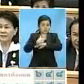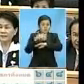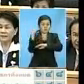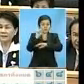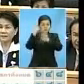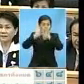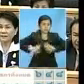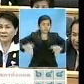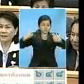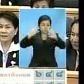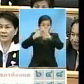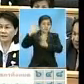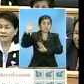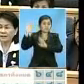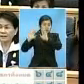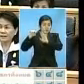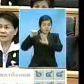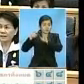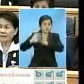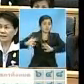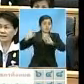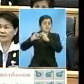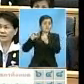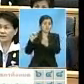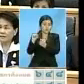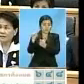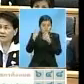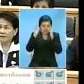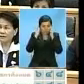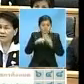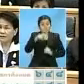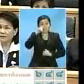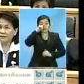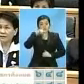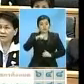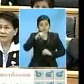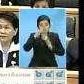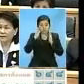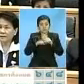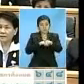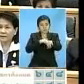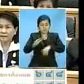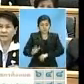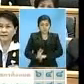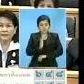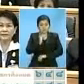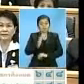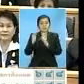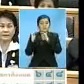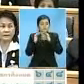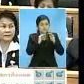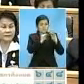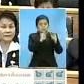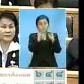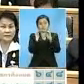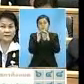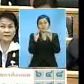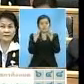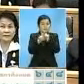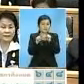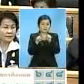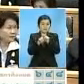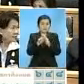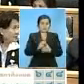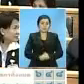าประชาชนทุกคนมีศักดิ์ศรีความเป็นมนุษย์มีสิทธิและมีความเสมอภาคเท่าเทียม